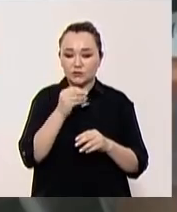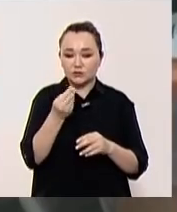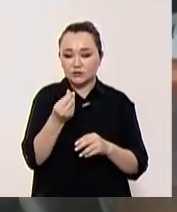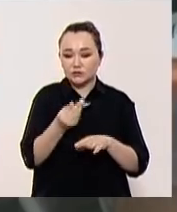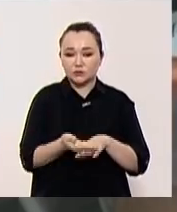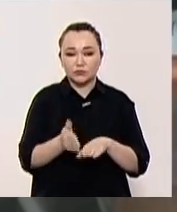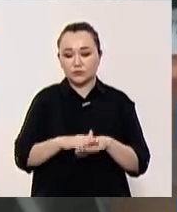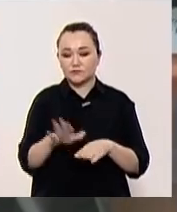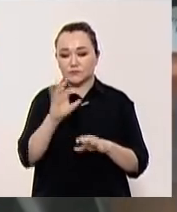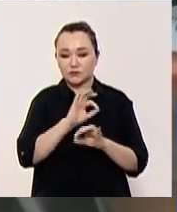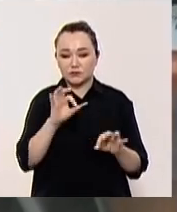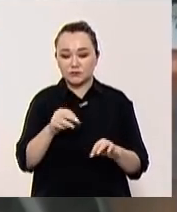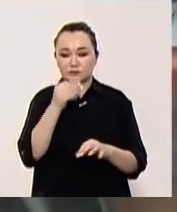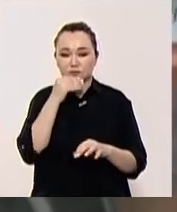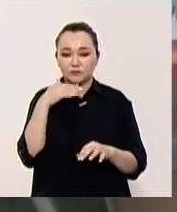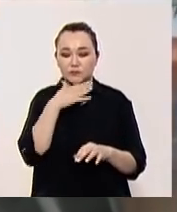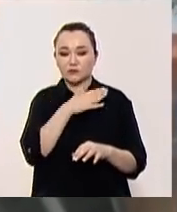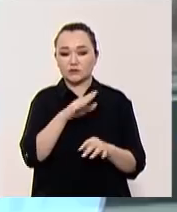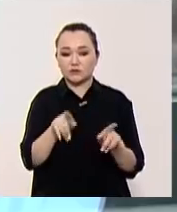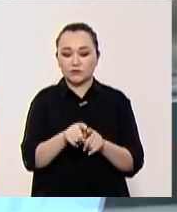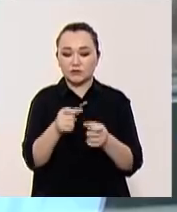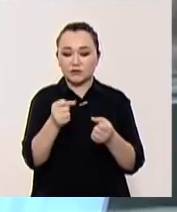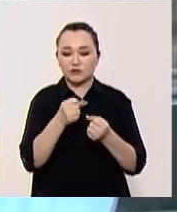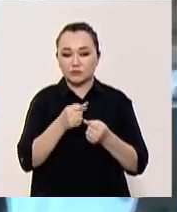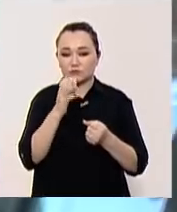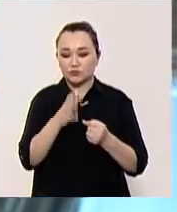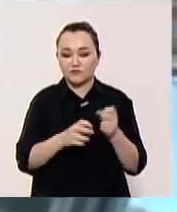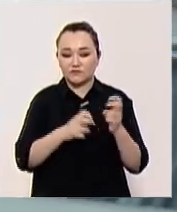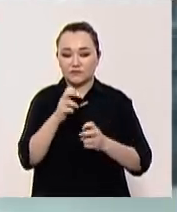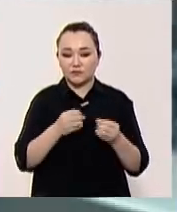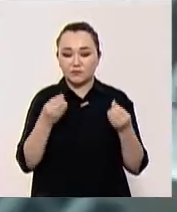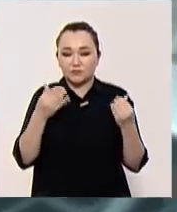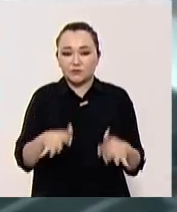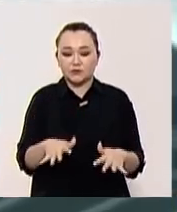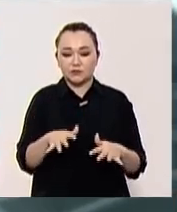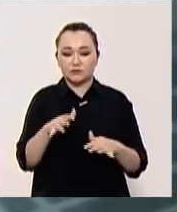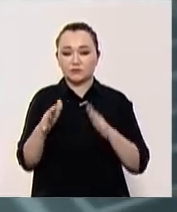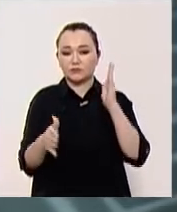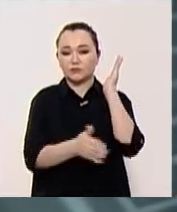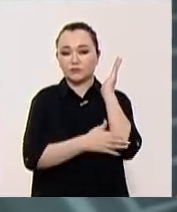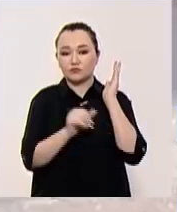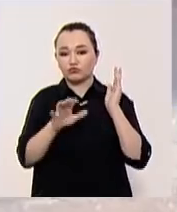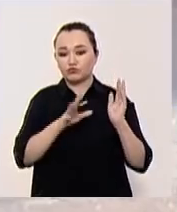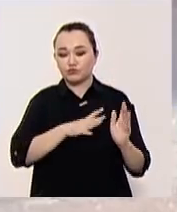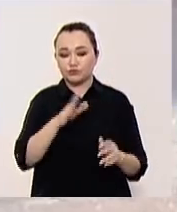жатқандығымен түсіндіреді. Сөздерінше еттің бағасы осылай ұстап тұра берсе, фабрикалар шығынға ұшырап банкрот болуы мүмкін. Цены